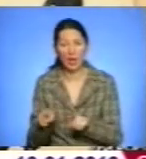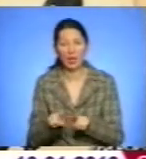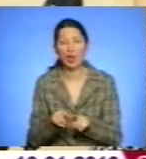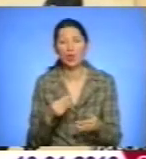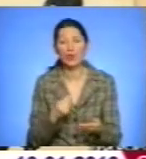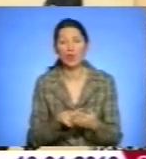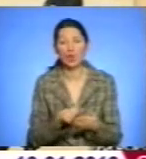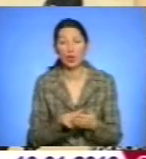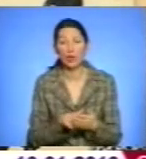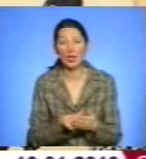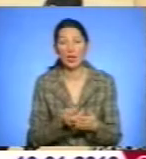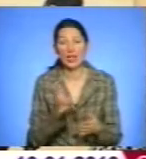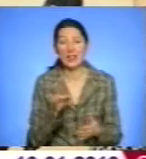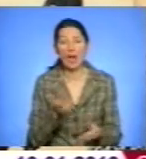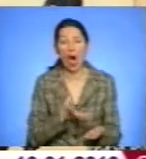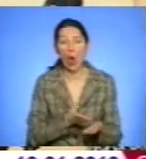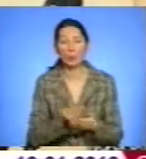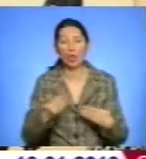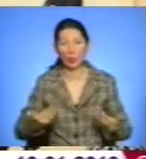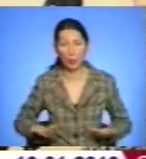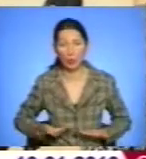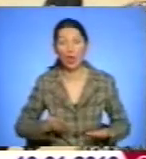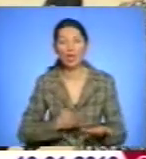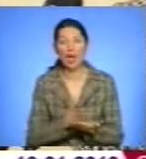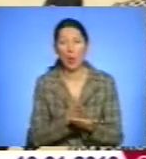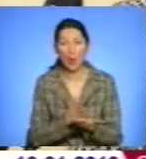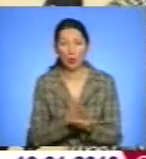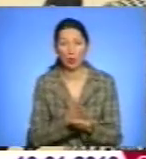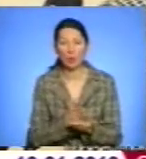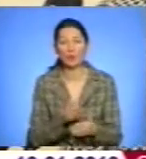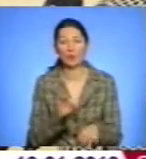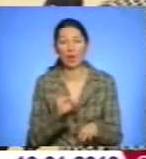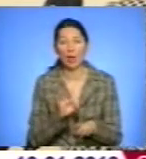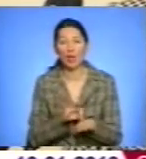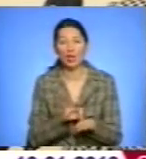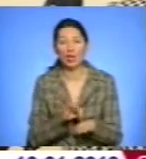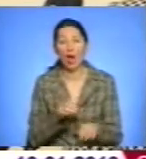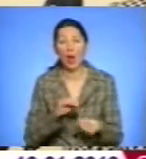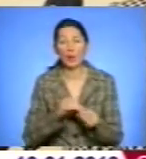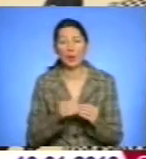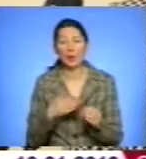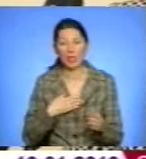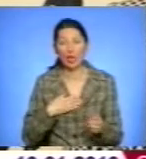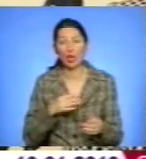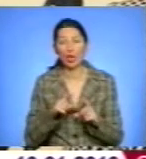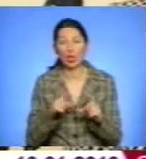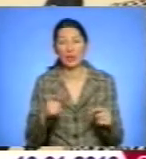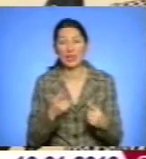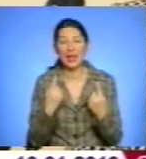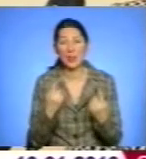фінансування на оплату комунальних послуг. Найболючіша проблема нашої установи – це капітальний